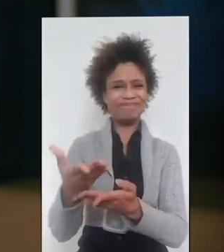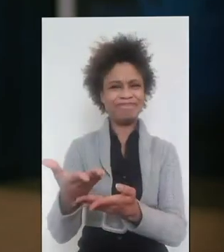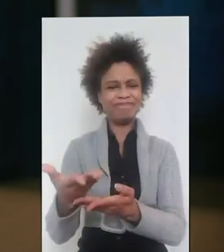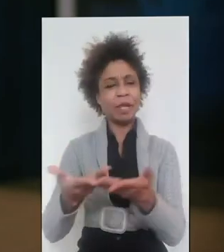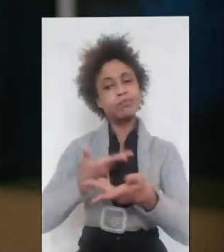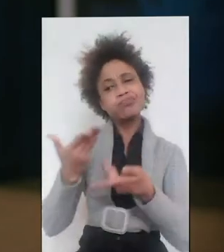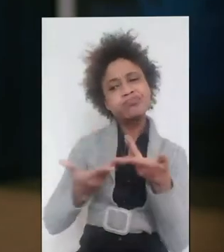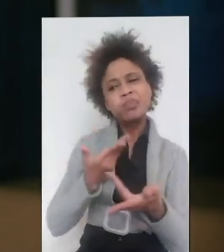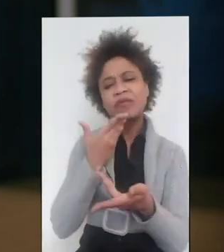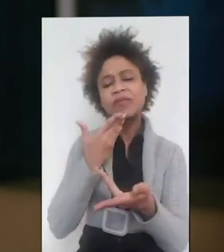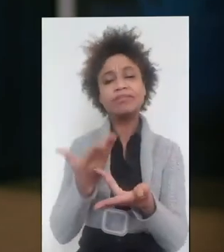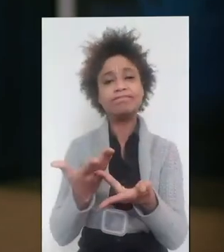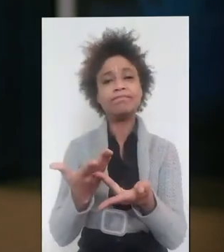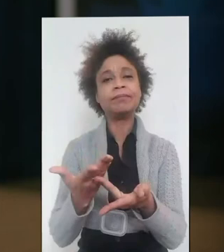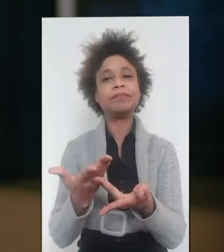diversiteit maken?